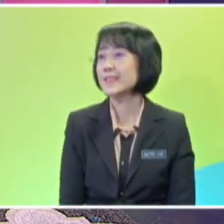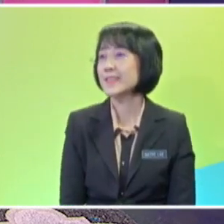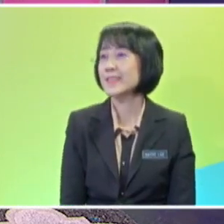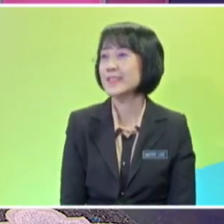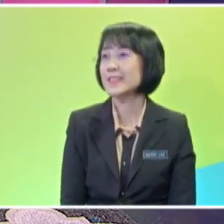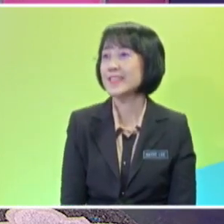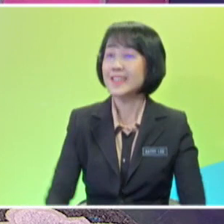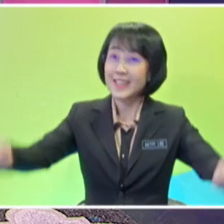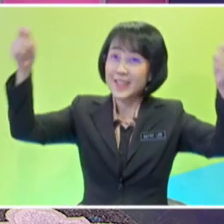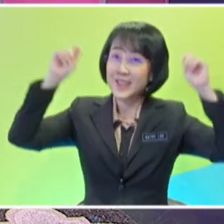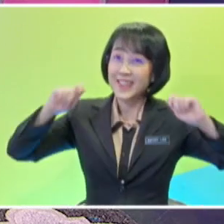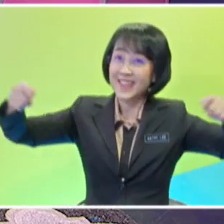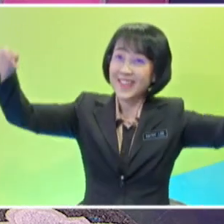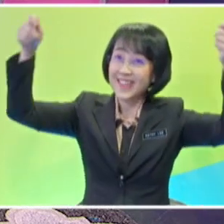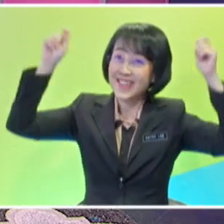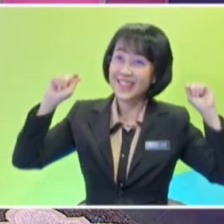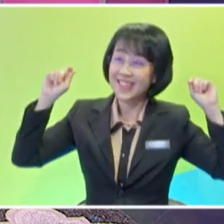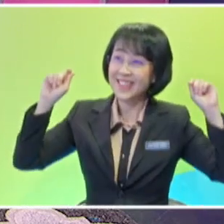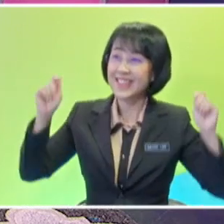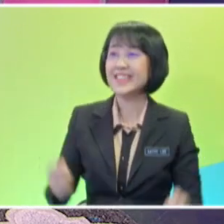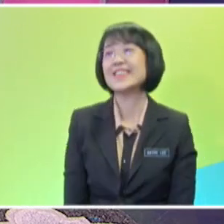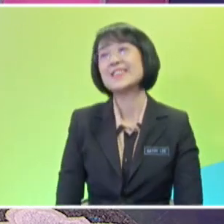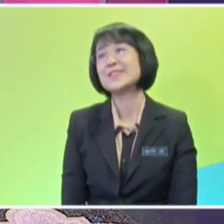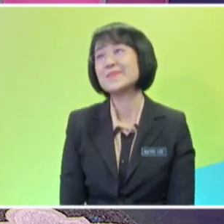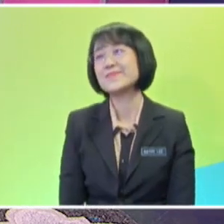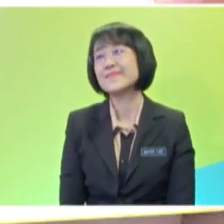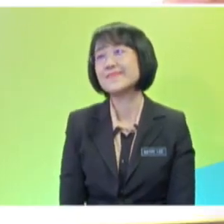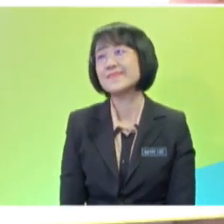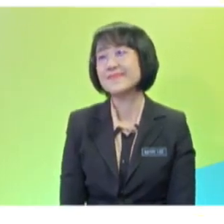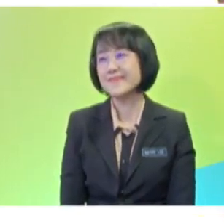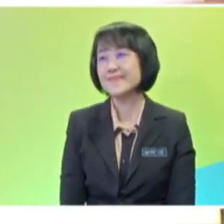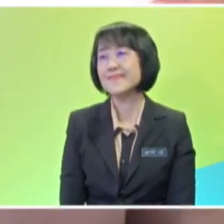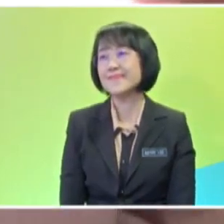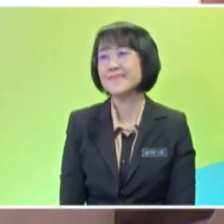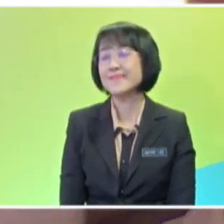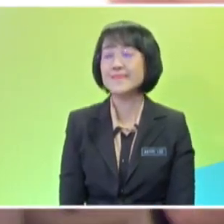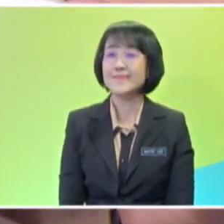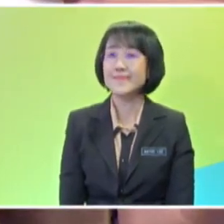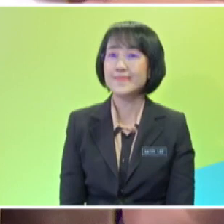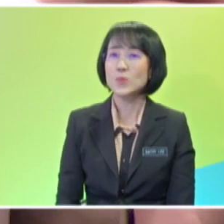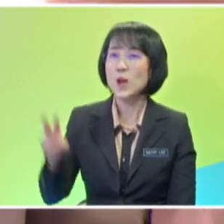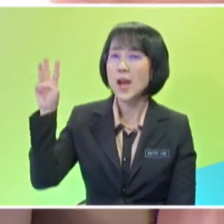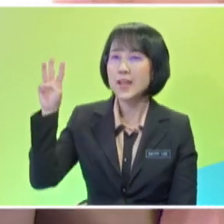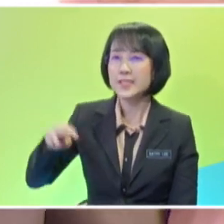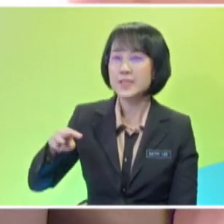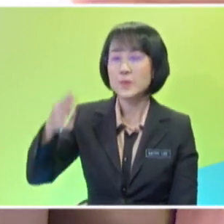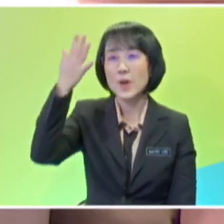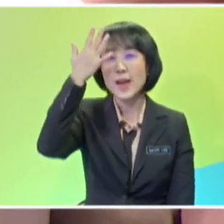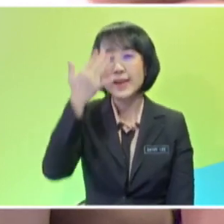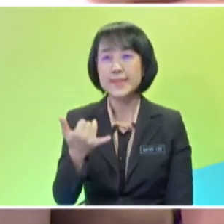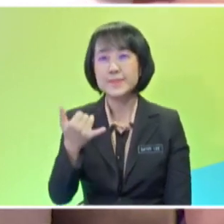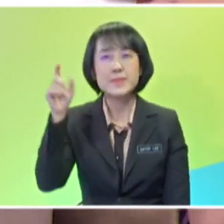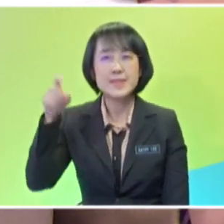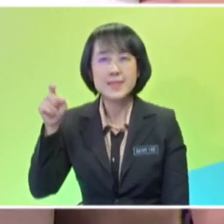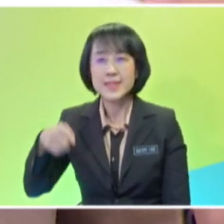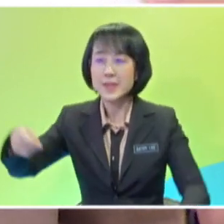mandi sudah tentu mandi Kenapa saya ucapkan wajik sebab mandi